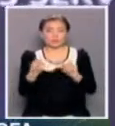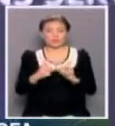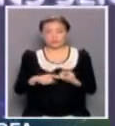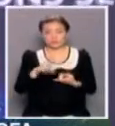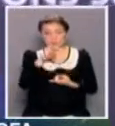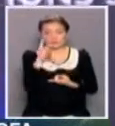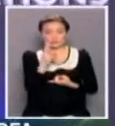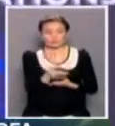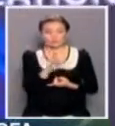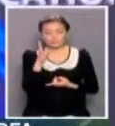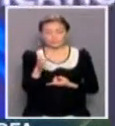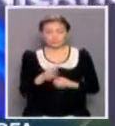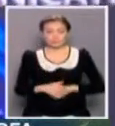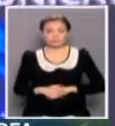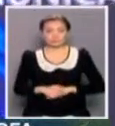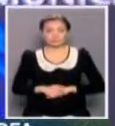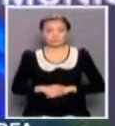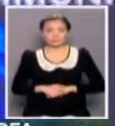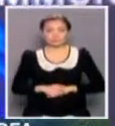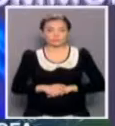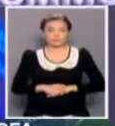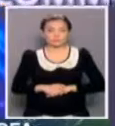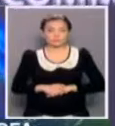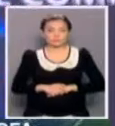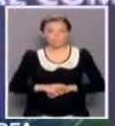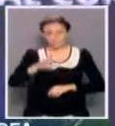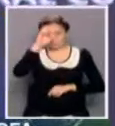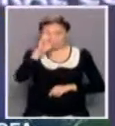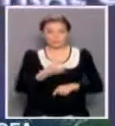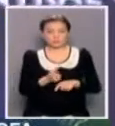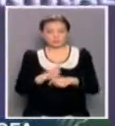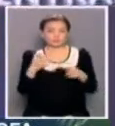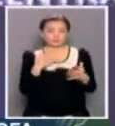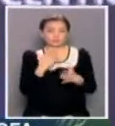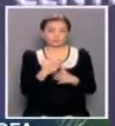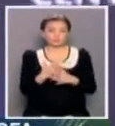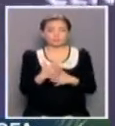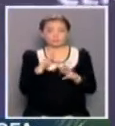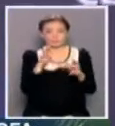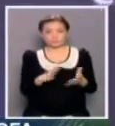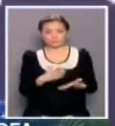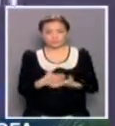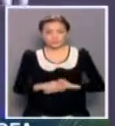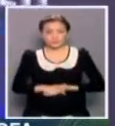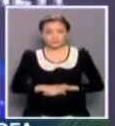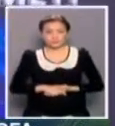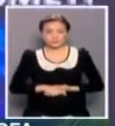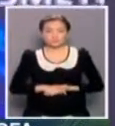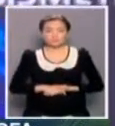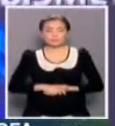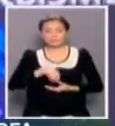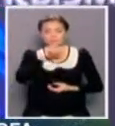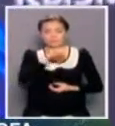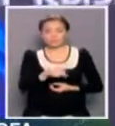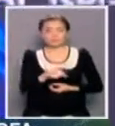сол балабақшалар тиісті қаржыны алып отырды. Бұл мемлекеттің өте үлкен қамқорлығы, мемлекеттің көмегі болды. Соның